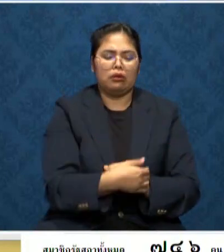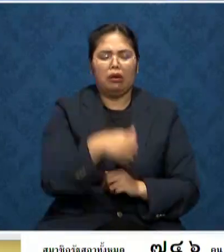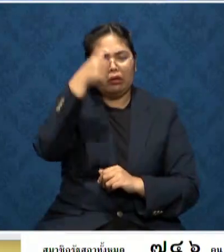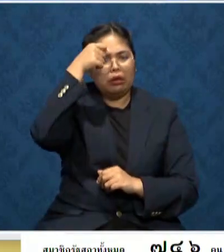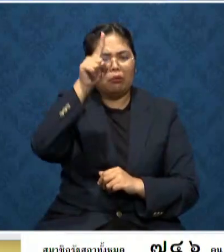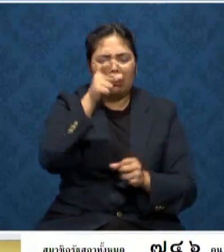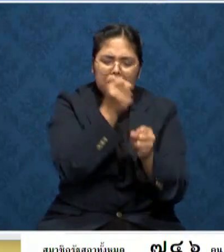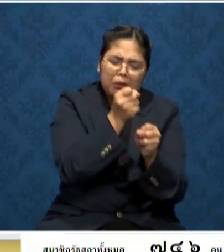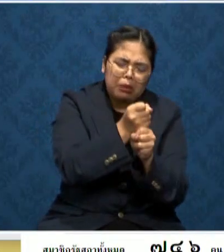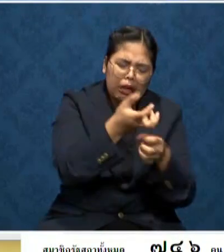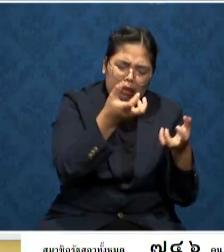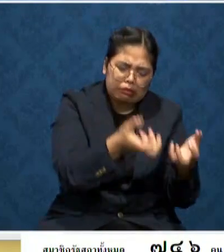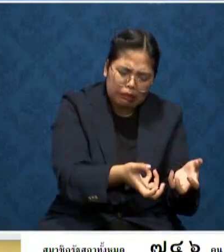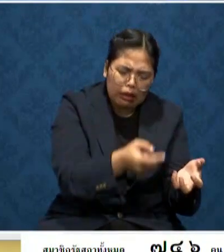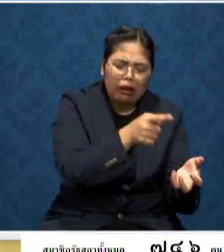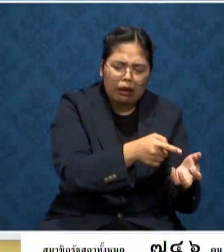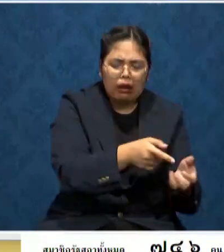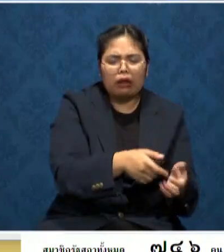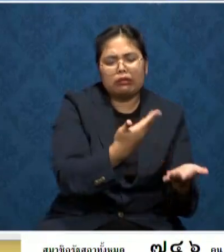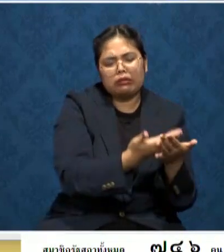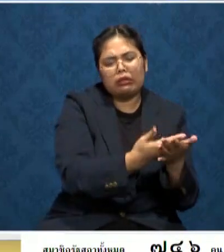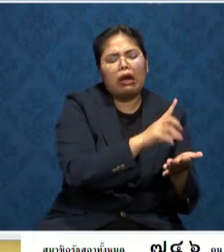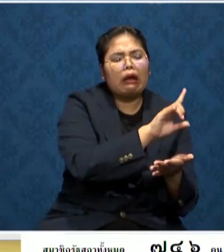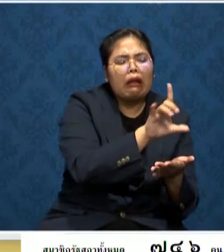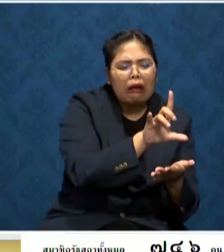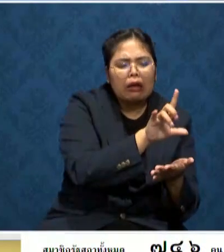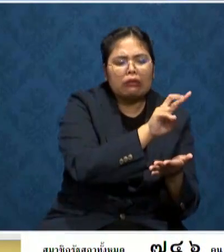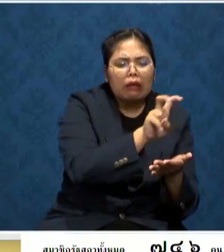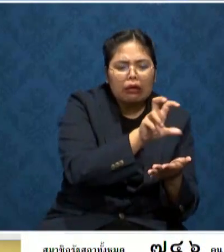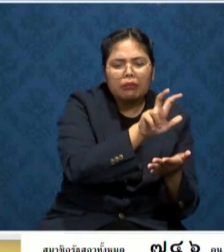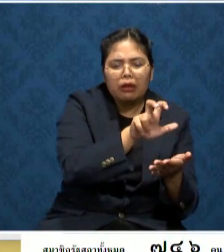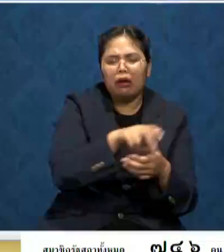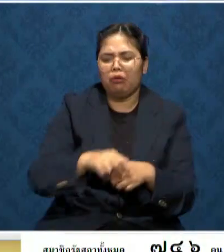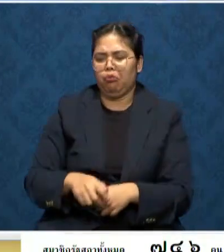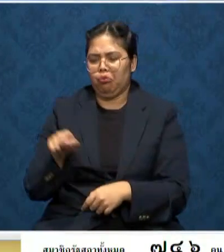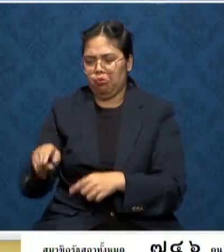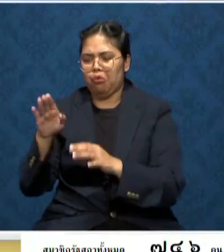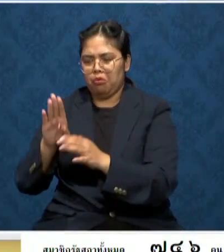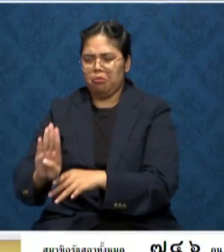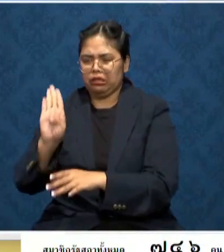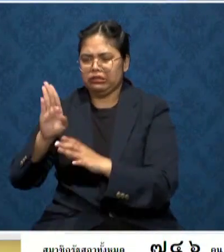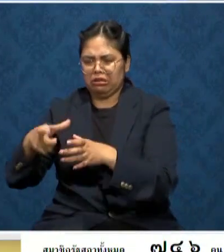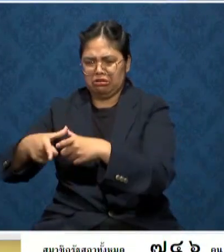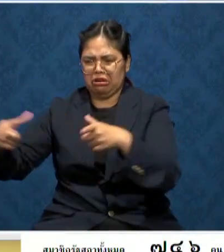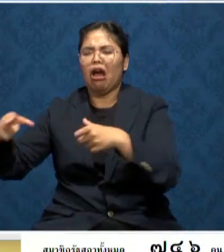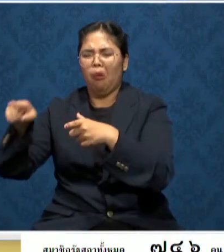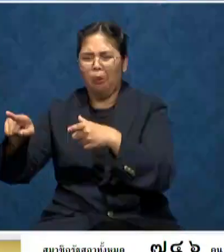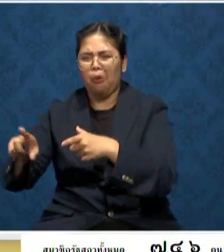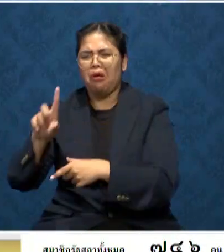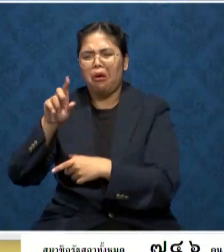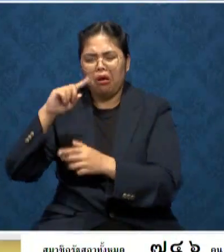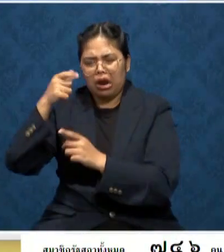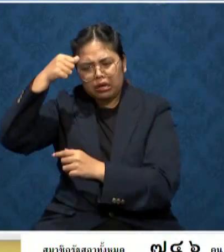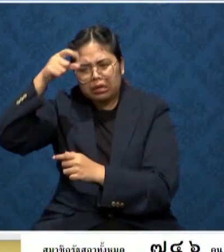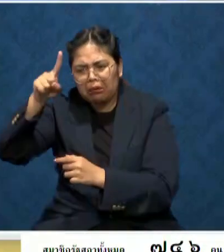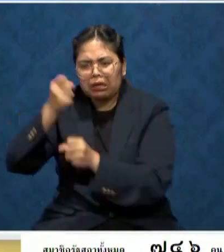ร้อยครับในทุนทำงานวันวัได้หักร้าน สิบร้านร้ร้านความเรอมล้ำเกิดอยู่ทุกวนดังนั้นการรด